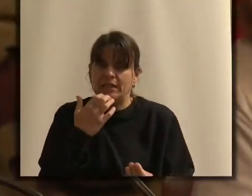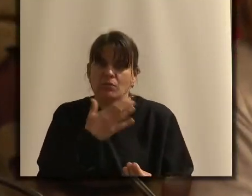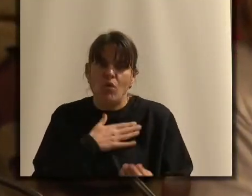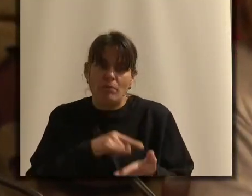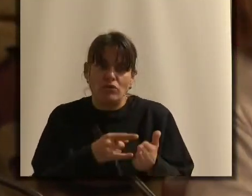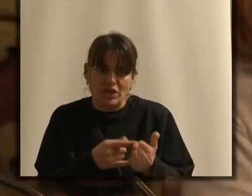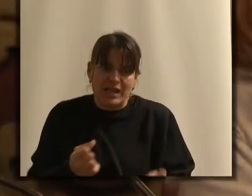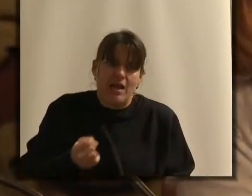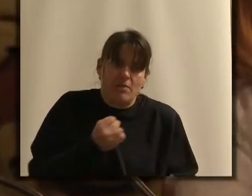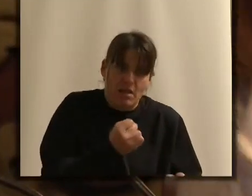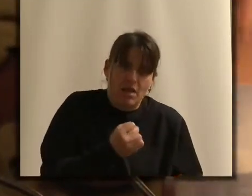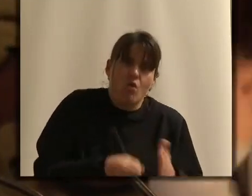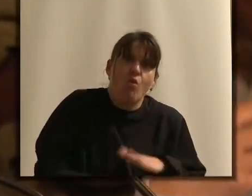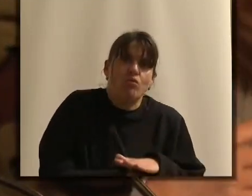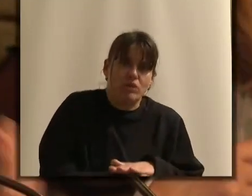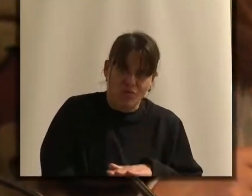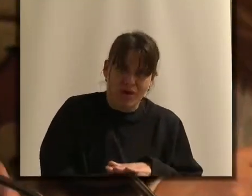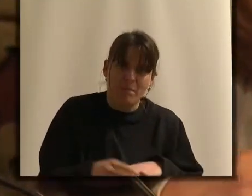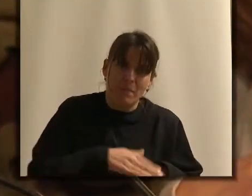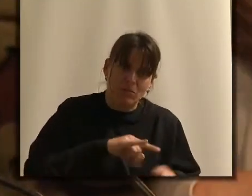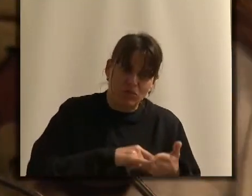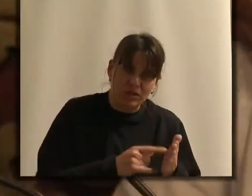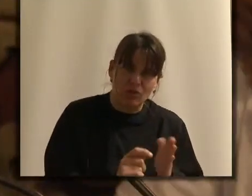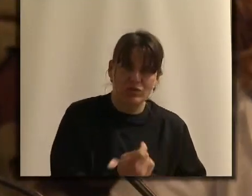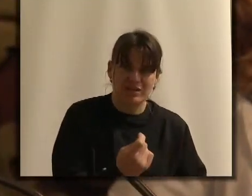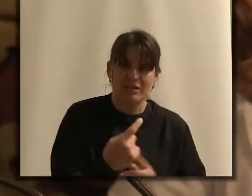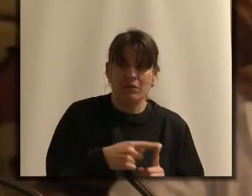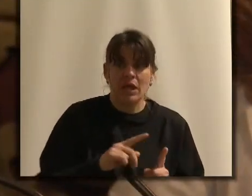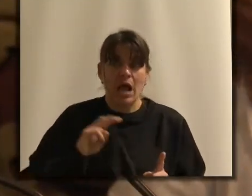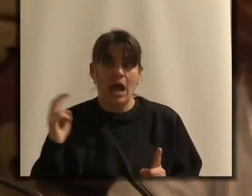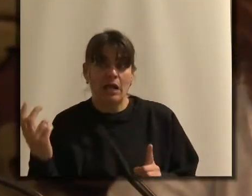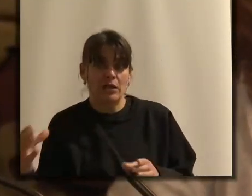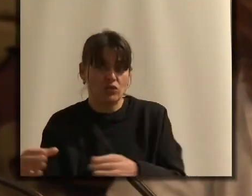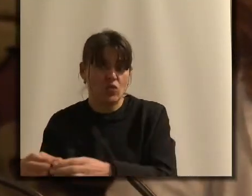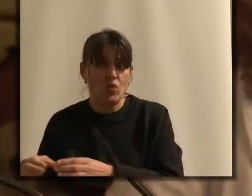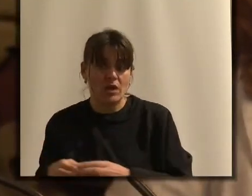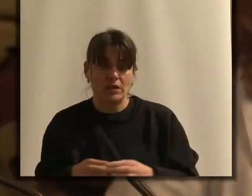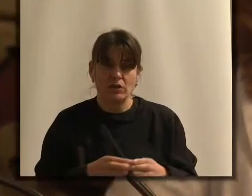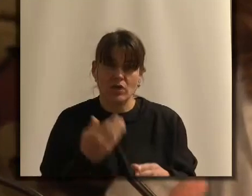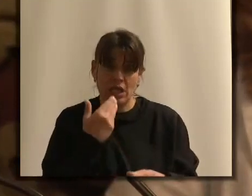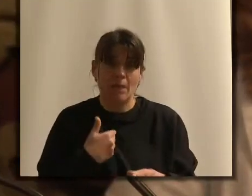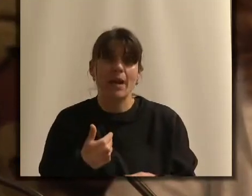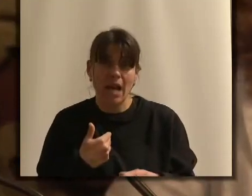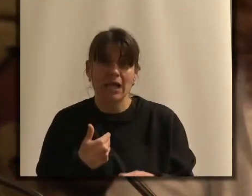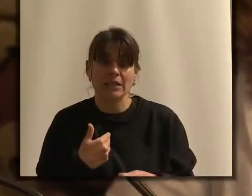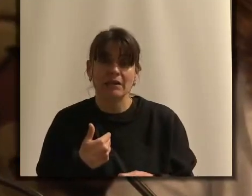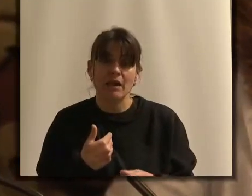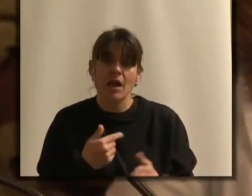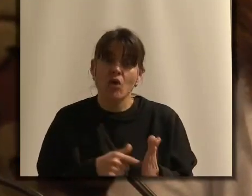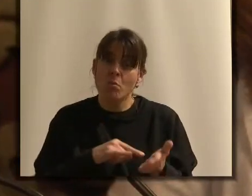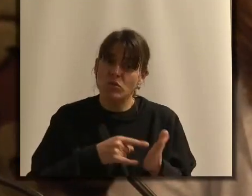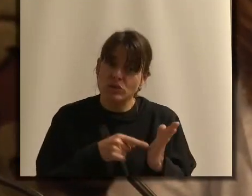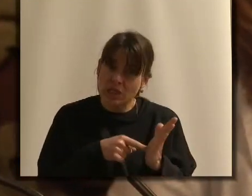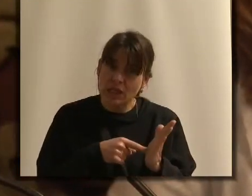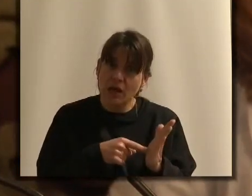aquest projecte, perquè, insisteixo, s'han succeït llavors col·lectius que han demanat la revisió fins i tot del traçat i apartar-lo